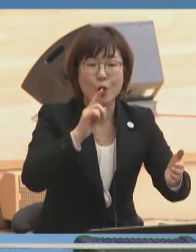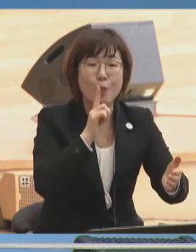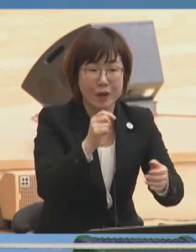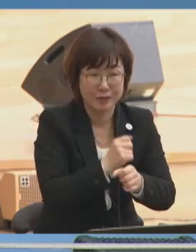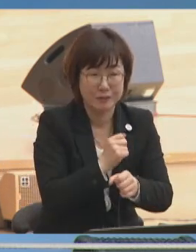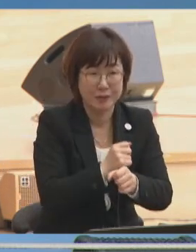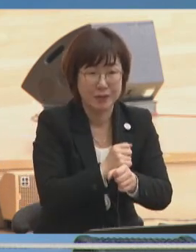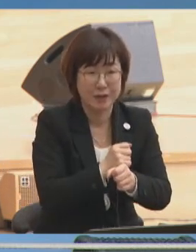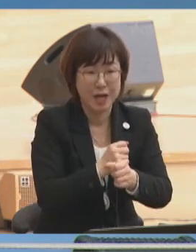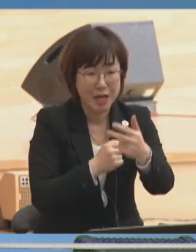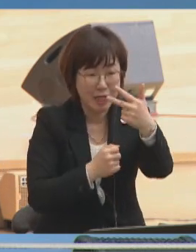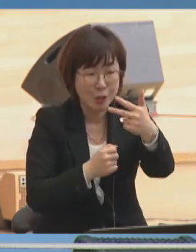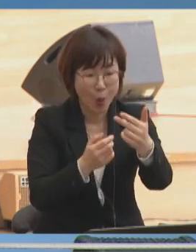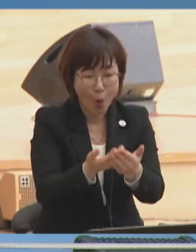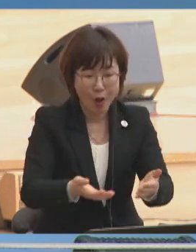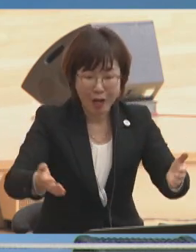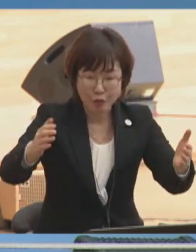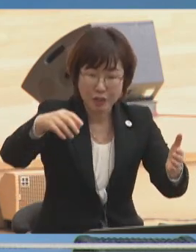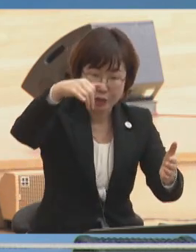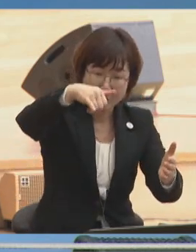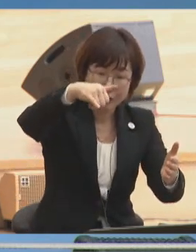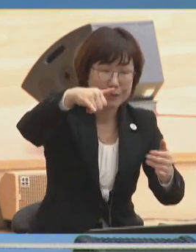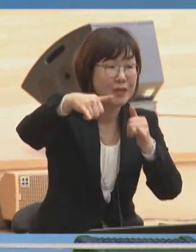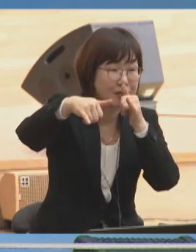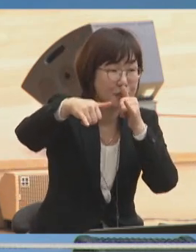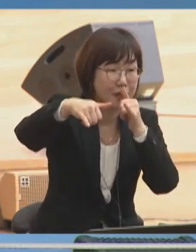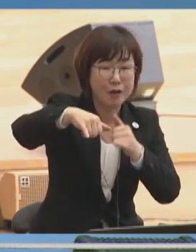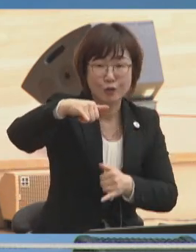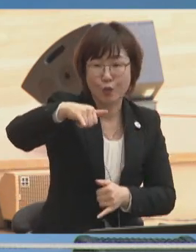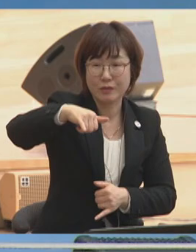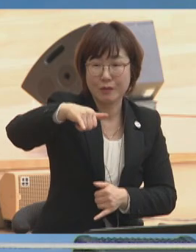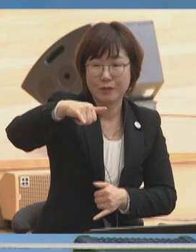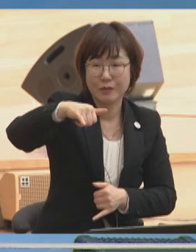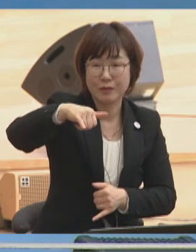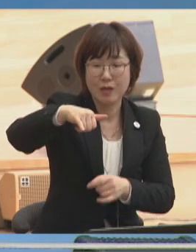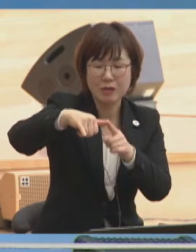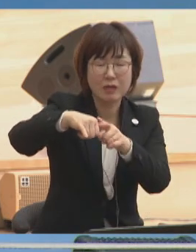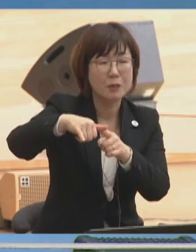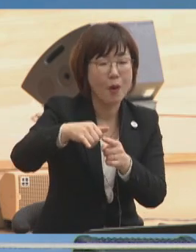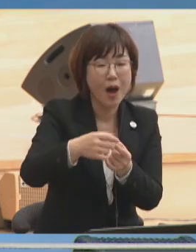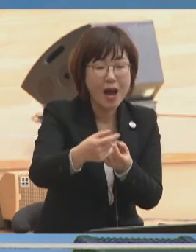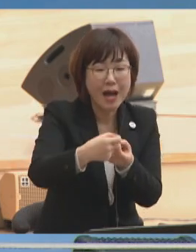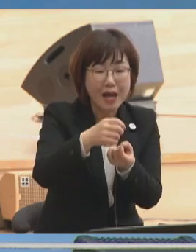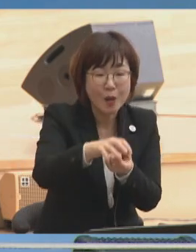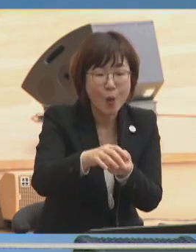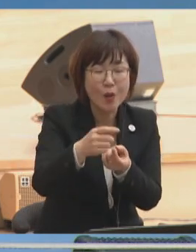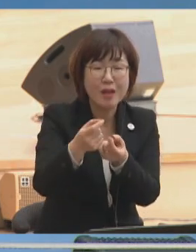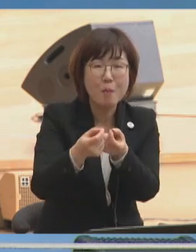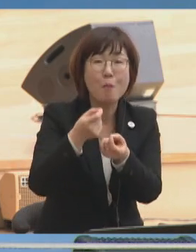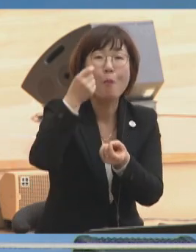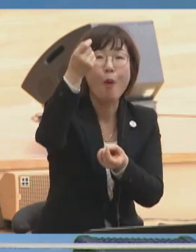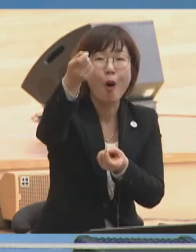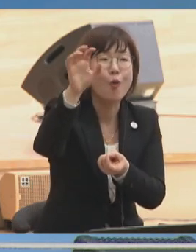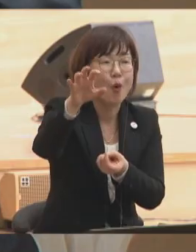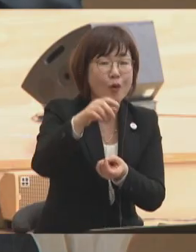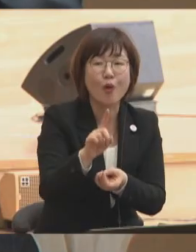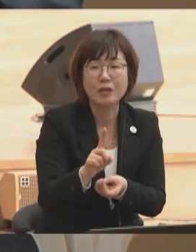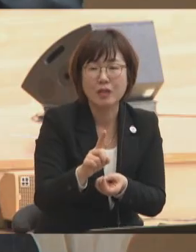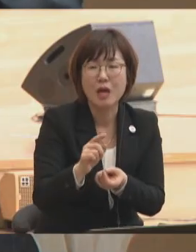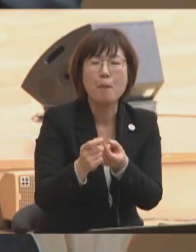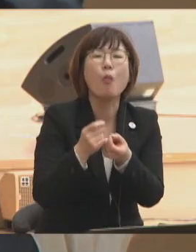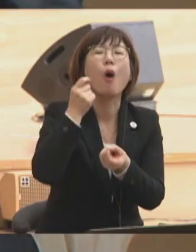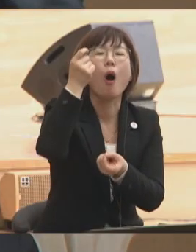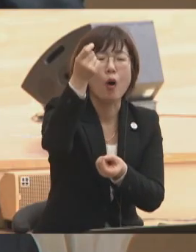계속 나와요. 광주리는 손잡이가 있다, 그렇게 말했어요. 이거는 비교적 먼 거리를 가기 위해서 사용하는 것입니다. 그래서